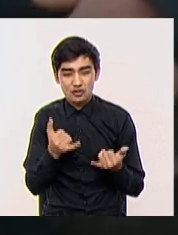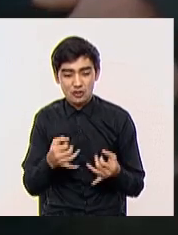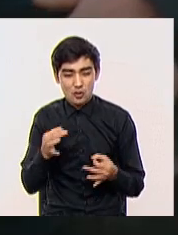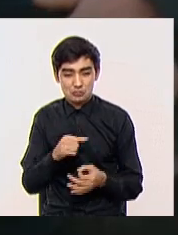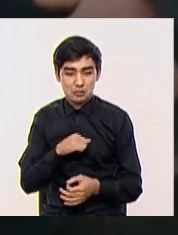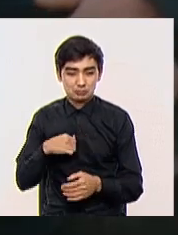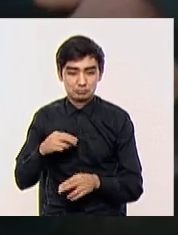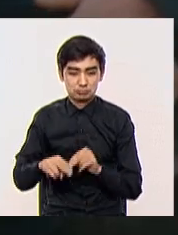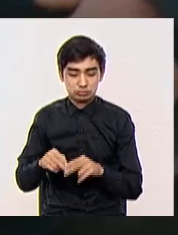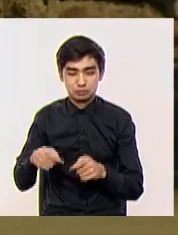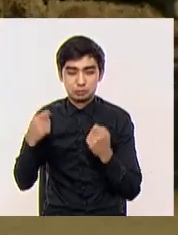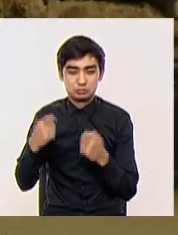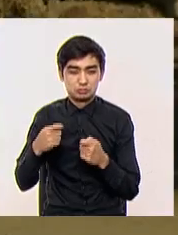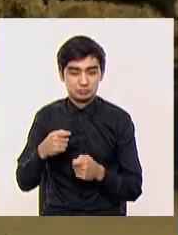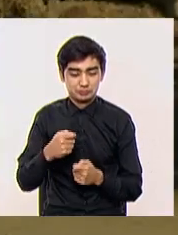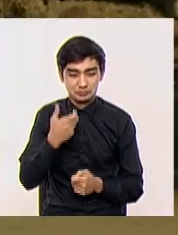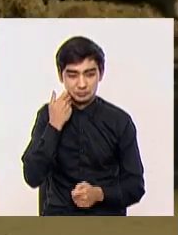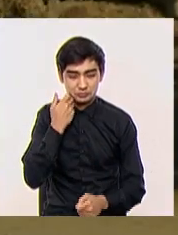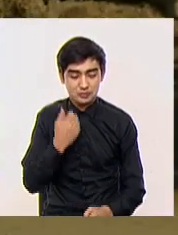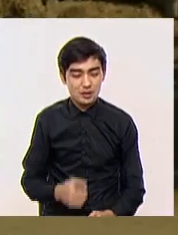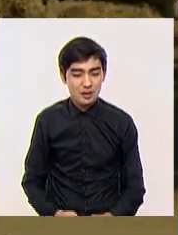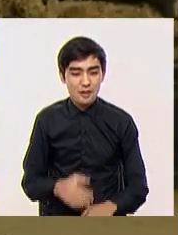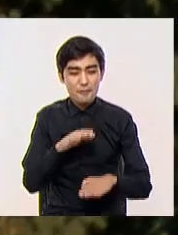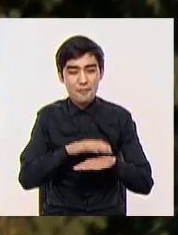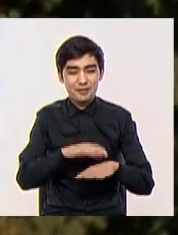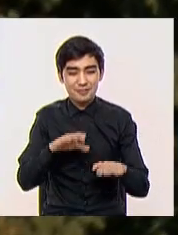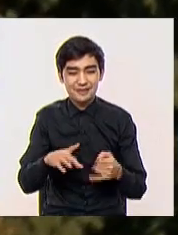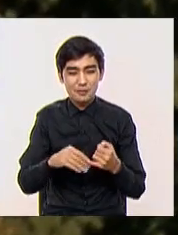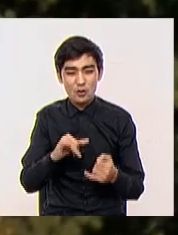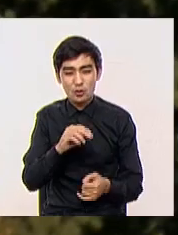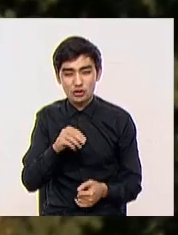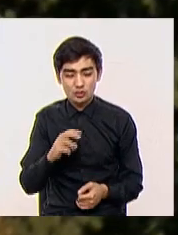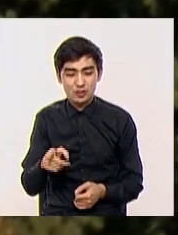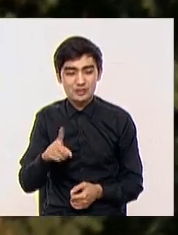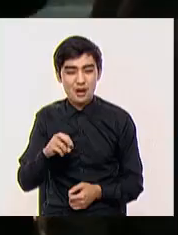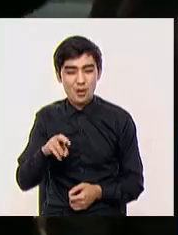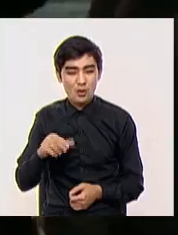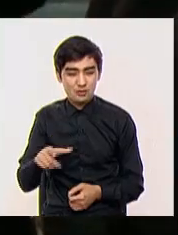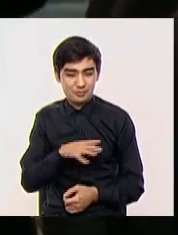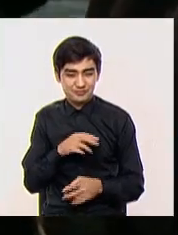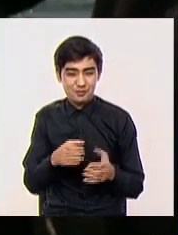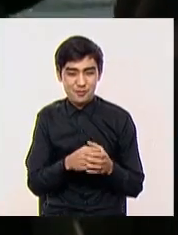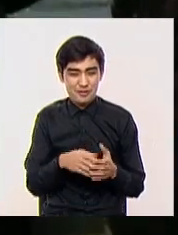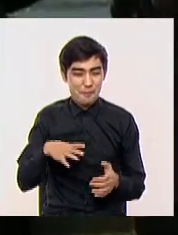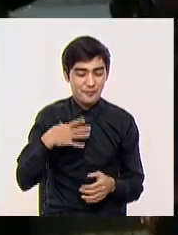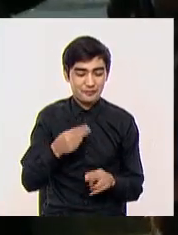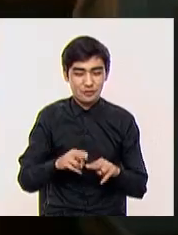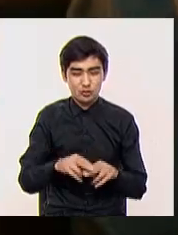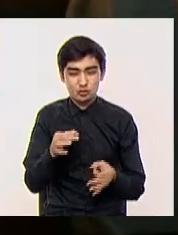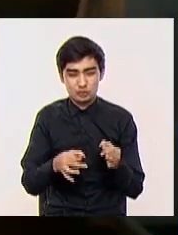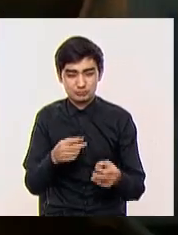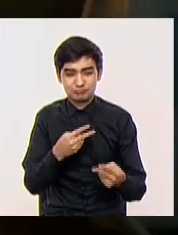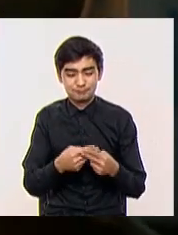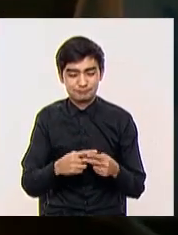осуществляет перепродажу. В банке подтвердили, что земельный участок был в залоге, а бывшее руководство стройкомпании суд приговорил